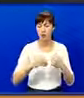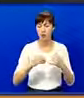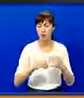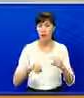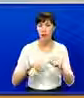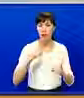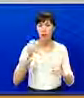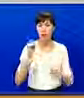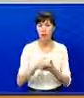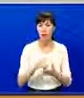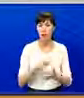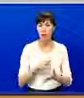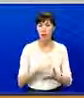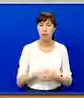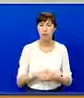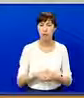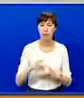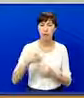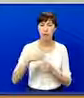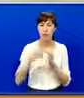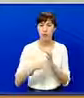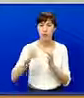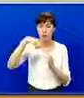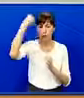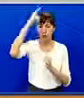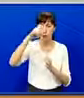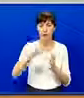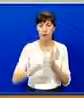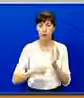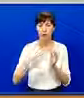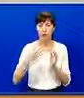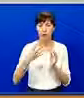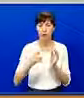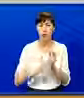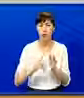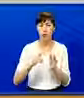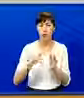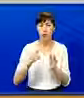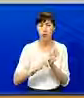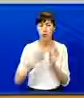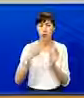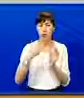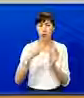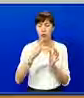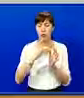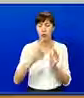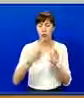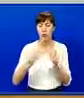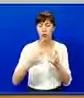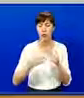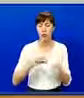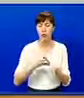берілді. Айта кетейік, 2016 жылы 1748 жер иелерінің 83 мың гектар жеріне қайта бақылау тексеру жұмыстары